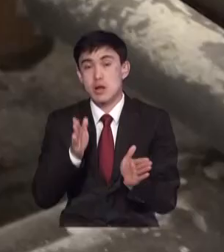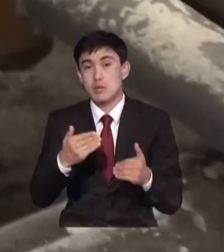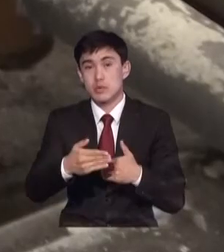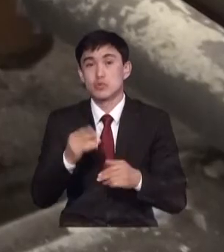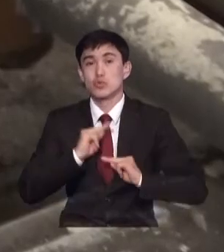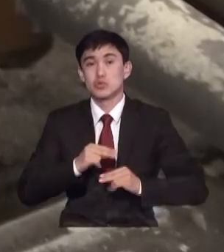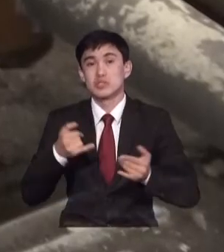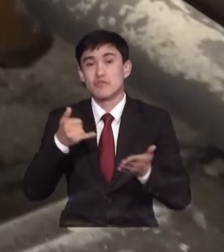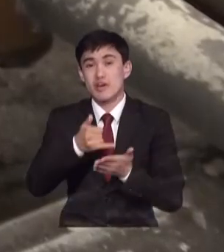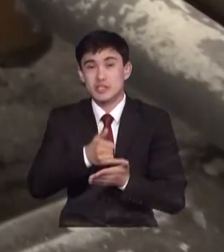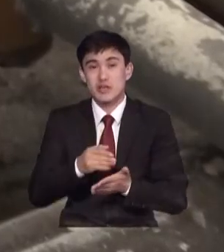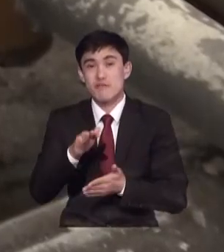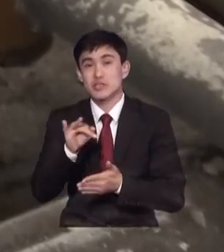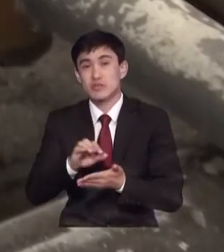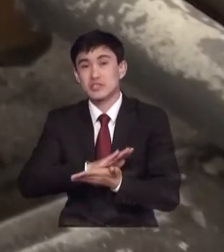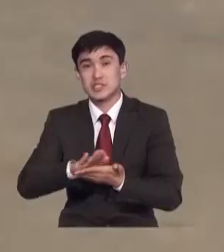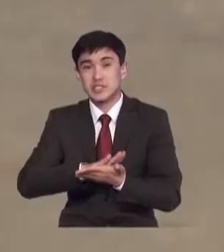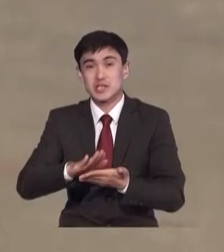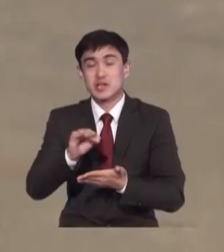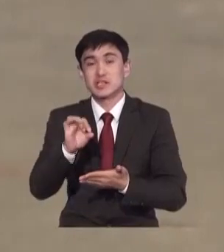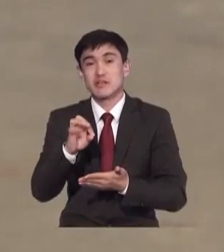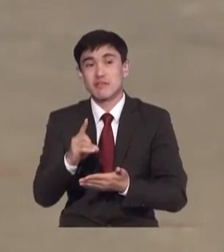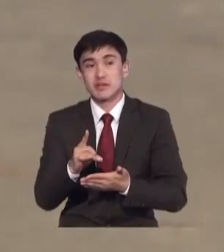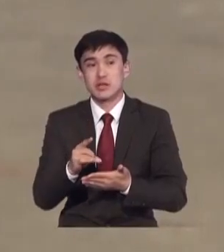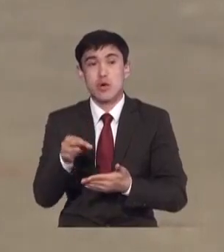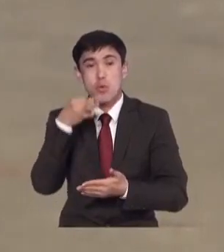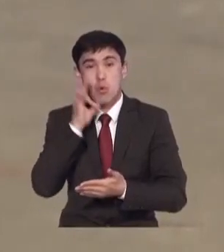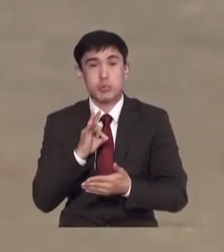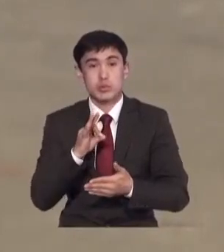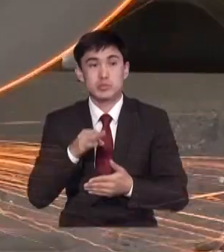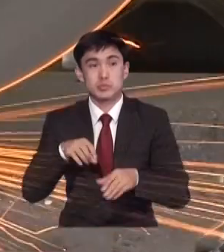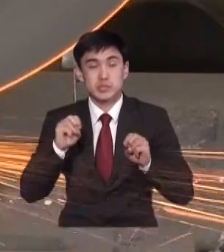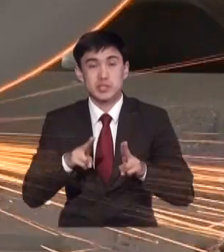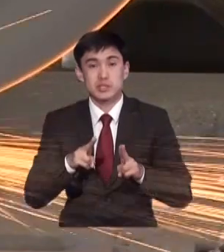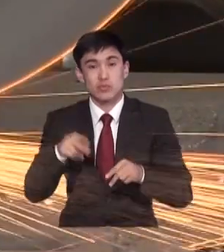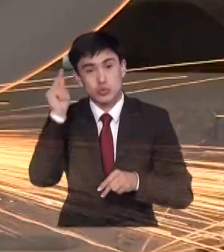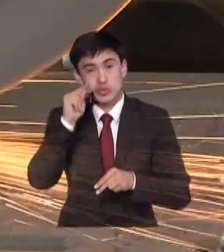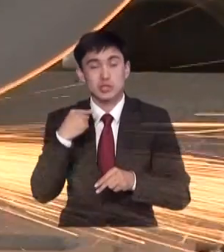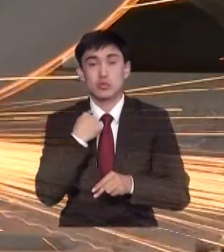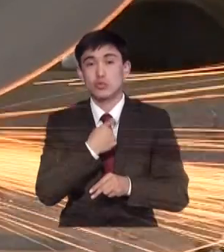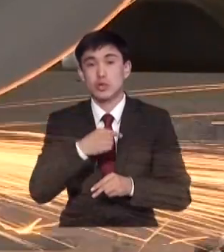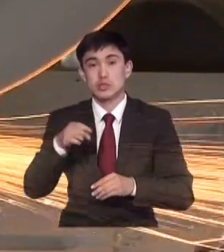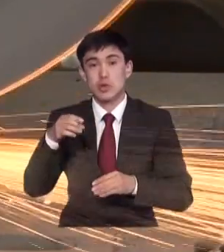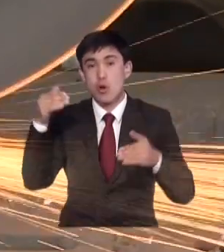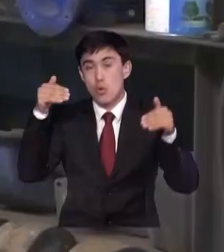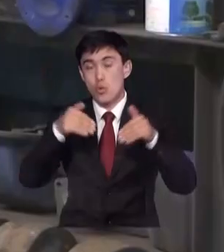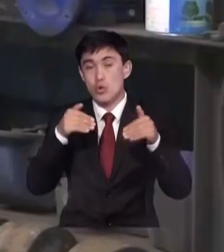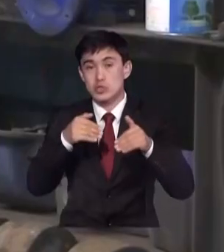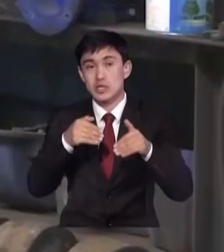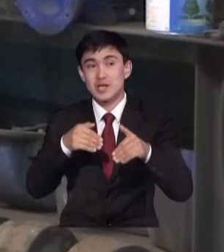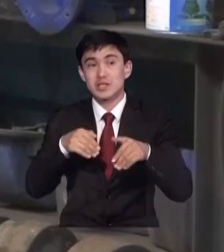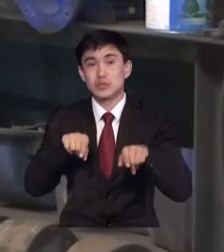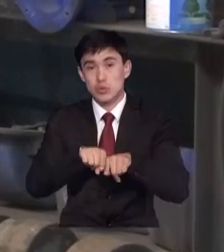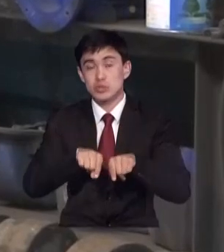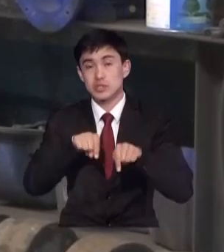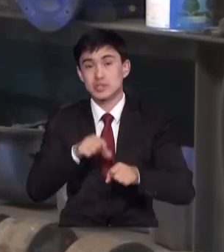сварщики, фрезеровщики и шлифовальщики. Лишние руки – помощь опытным специалистам. Вот и учащиеся Талдыкурганского индустриального колледжа не сидят без